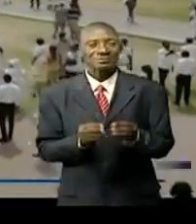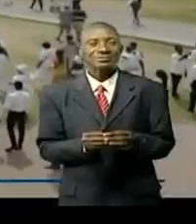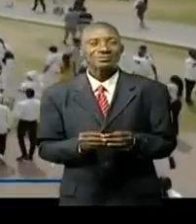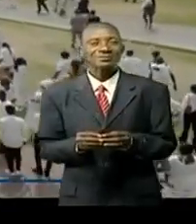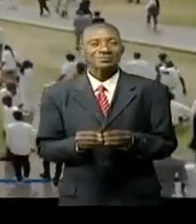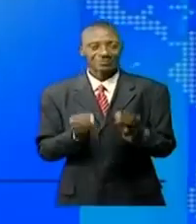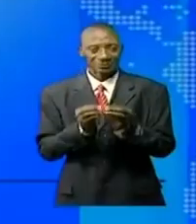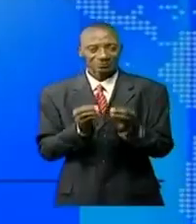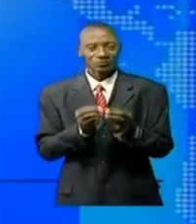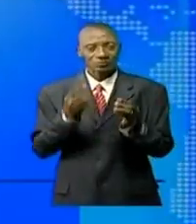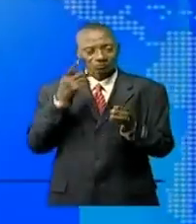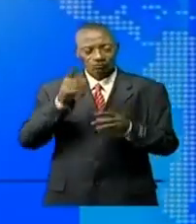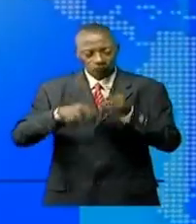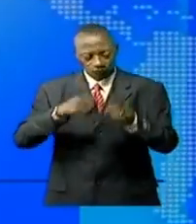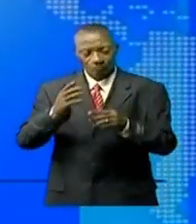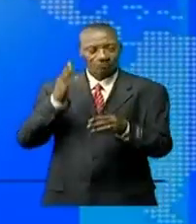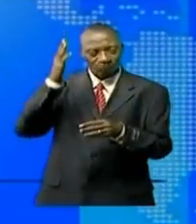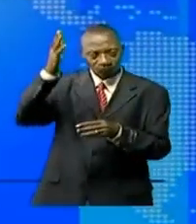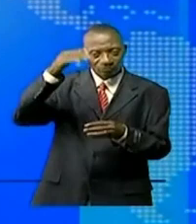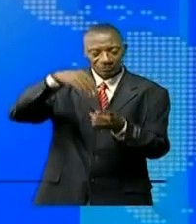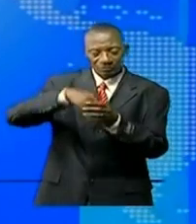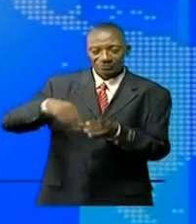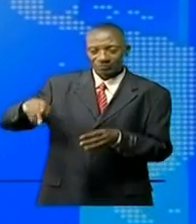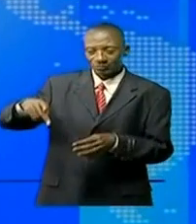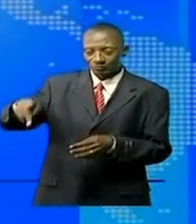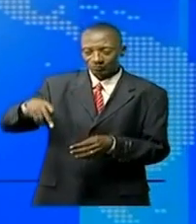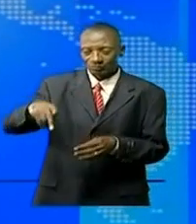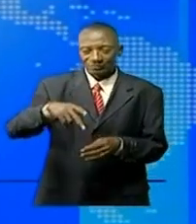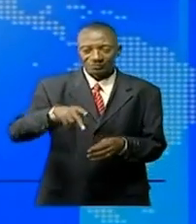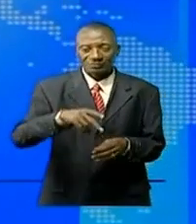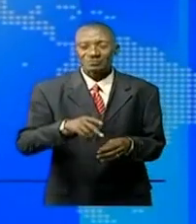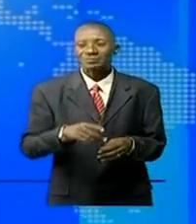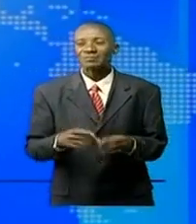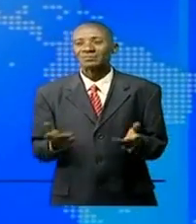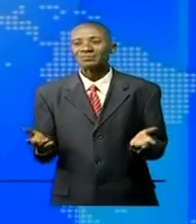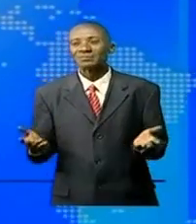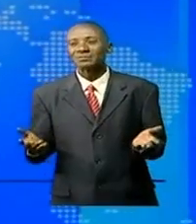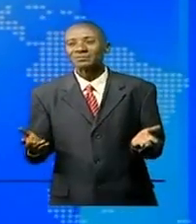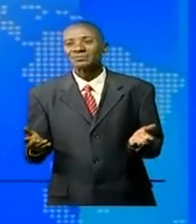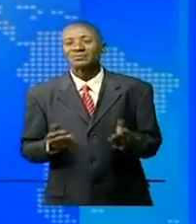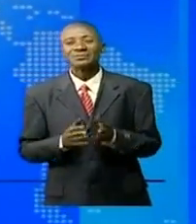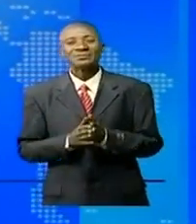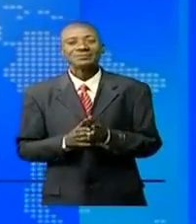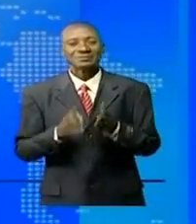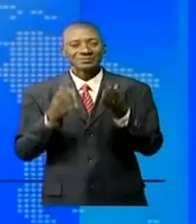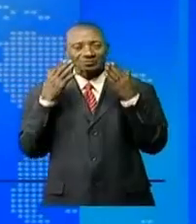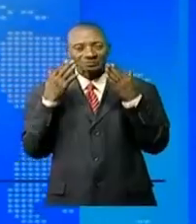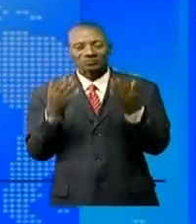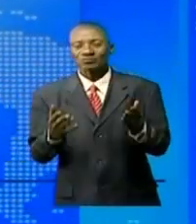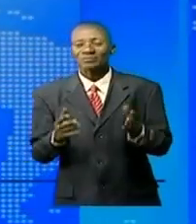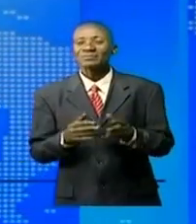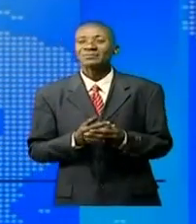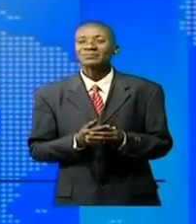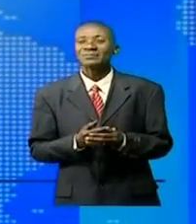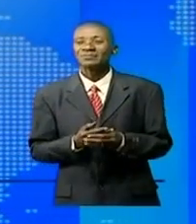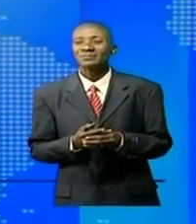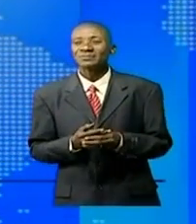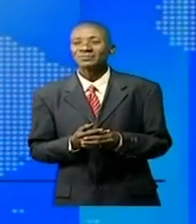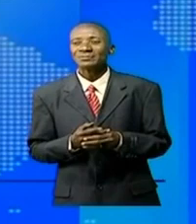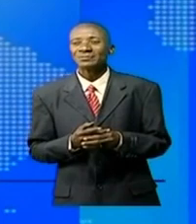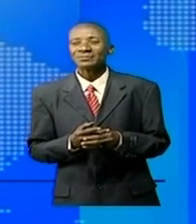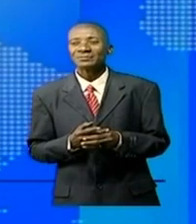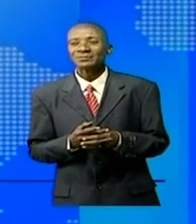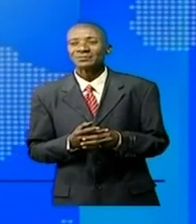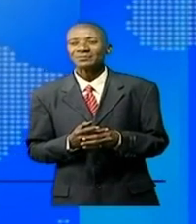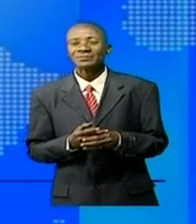des provinces. L'accès à l'eau potable. Le gouvernement de la République met les bouchées doubles pour desservir en eau potable